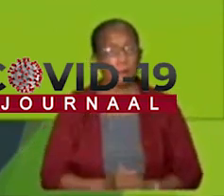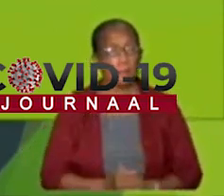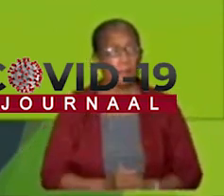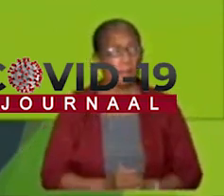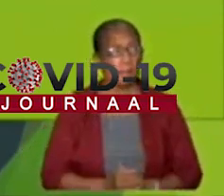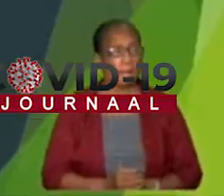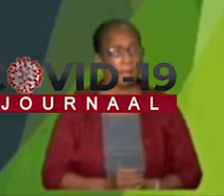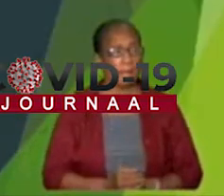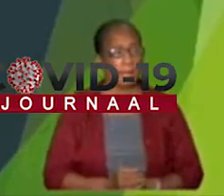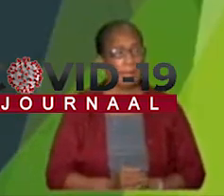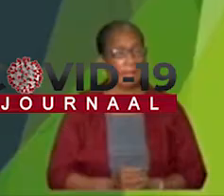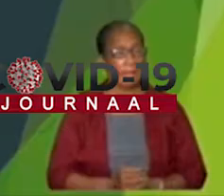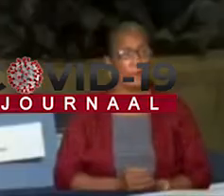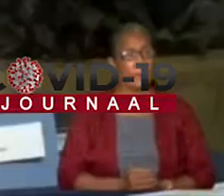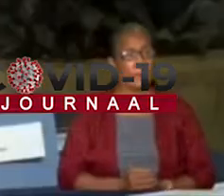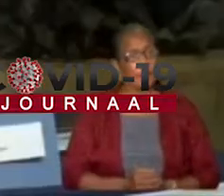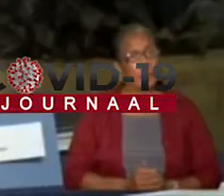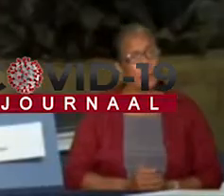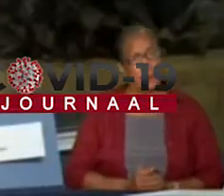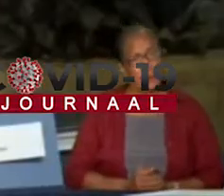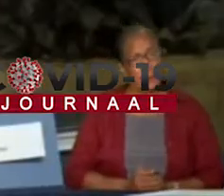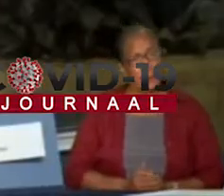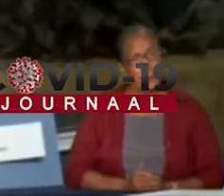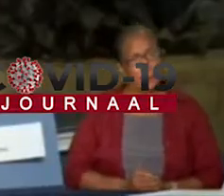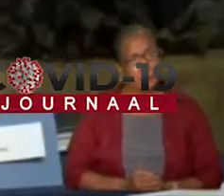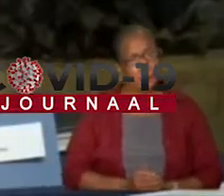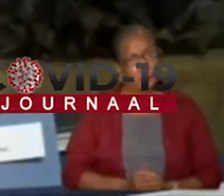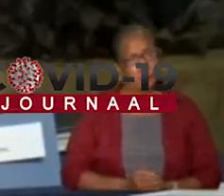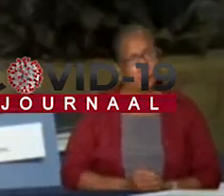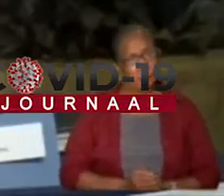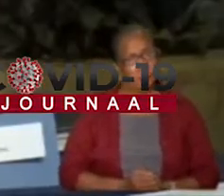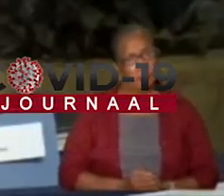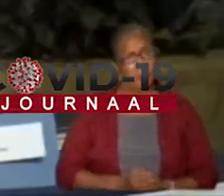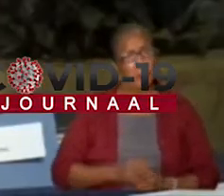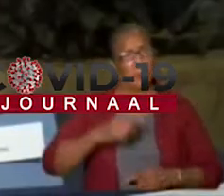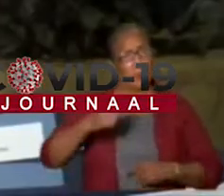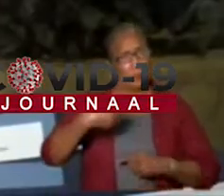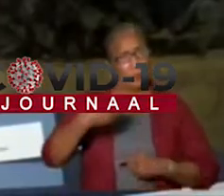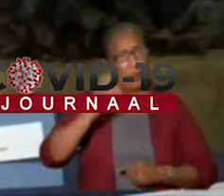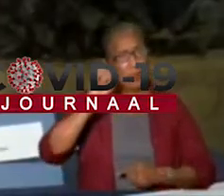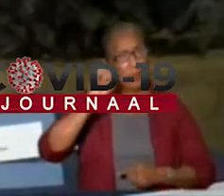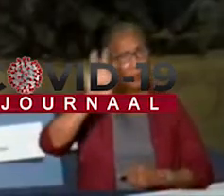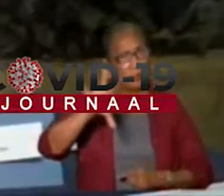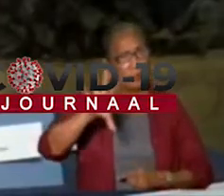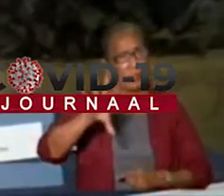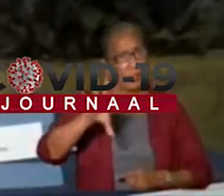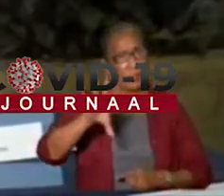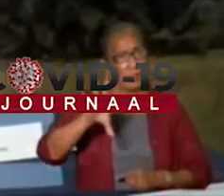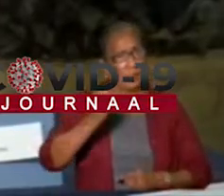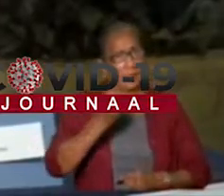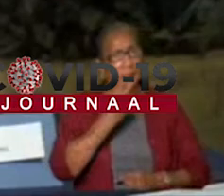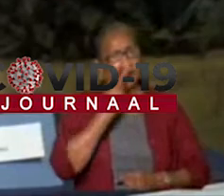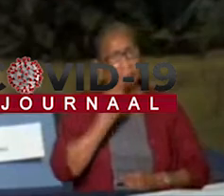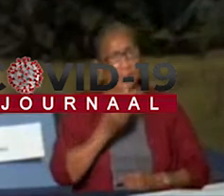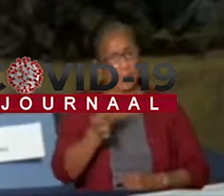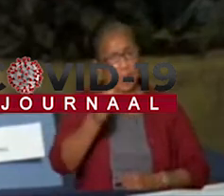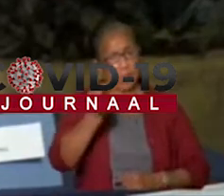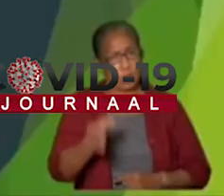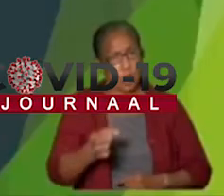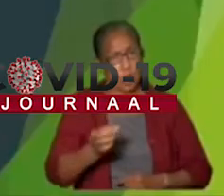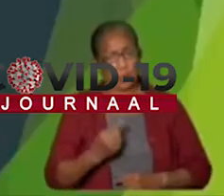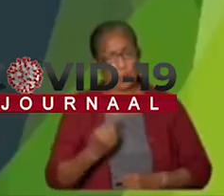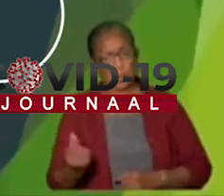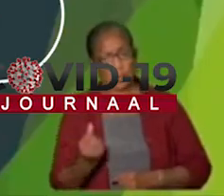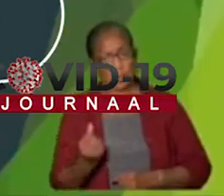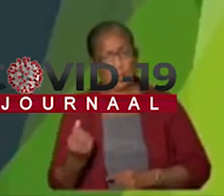dag. Hierdoor is er meer tijd om andere werkzaamheden te verrichten. De volgende slide, dit laat de thuisisolatie zien.